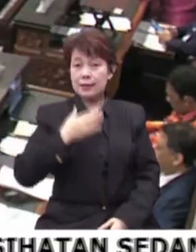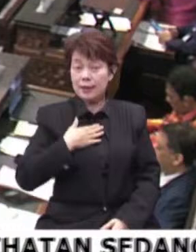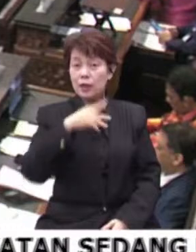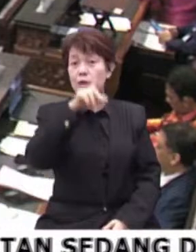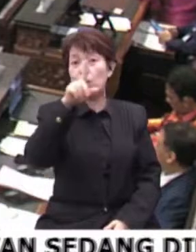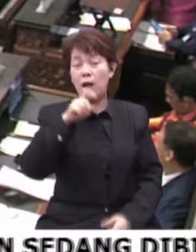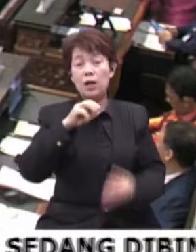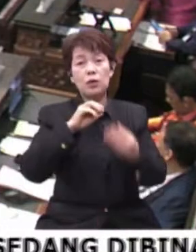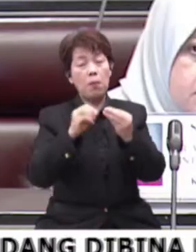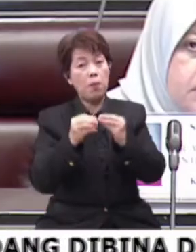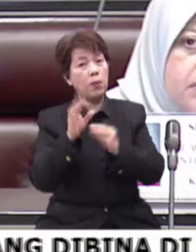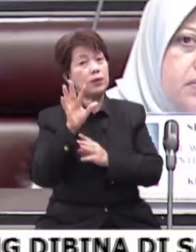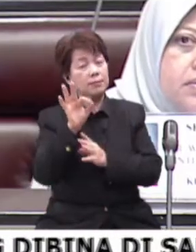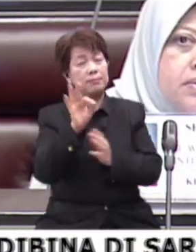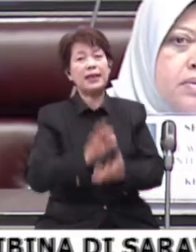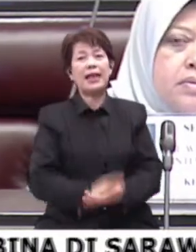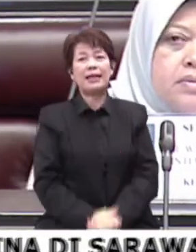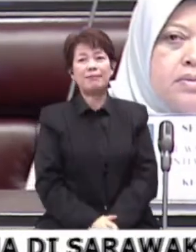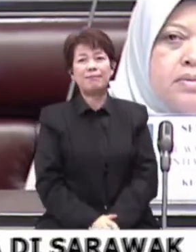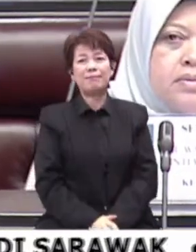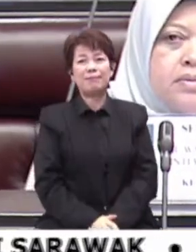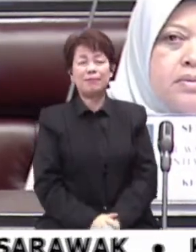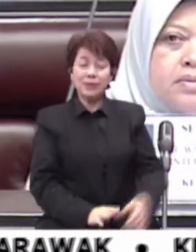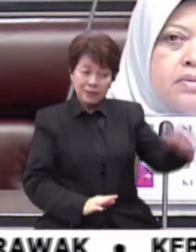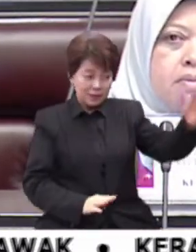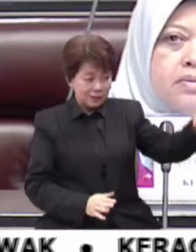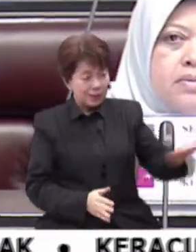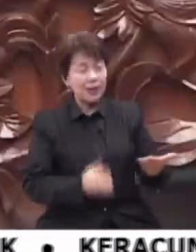nembus 9 silika menteri